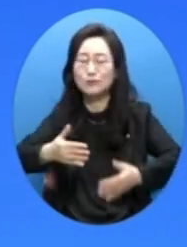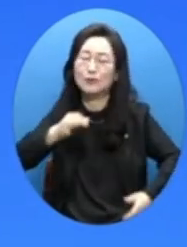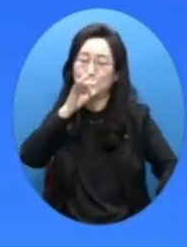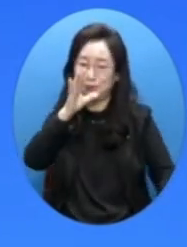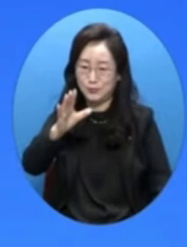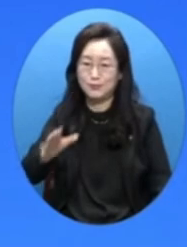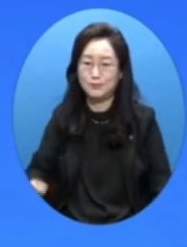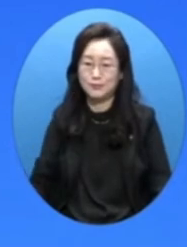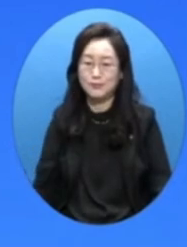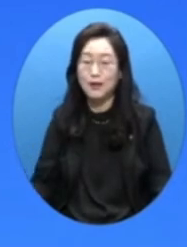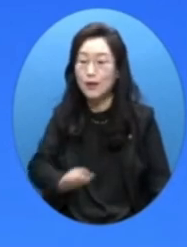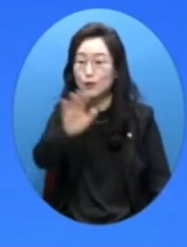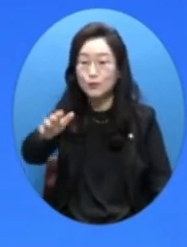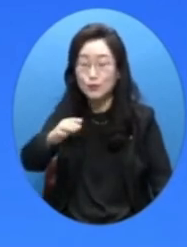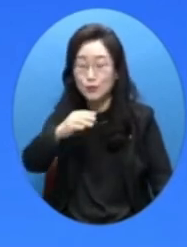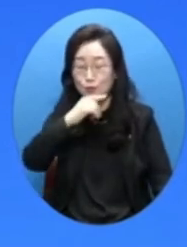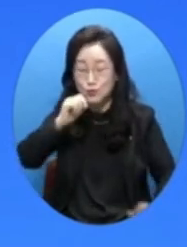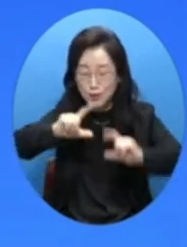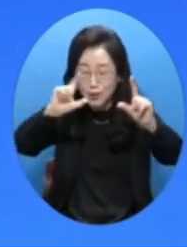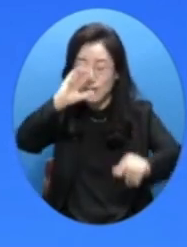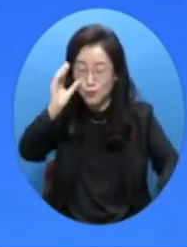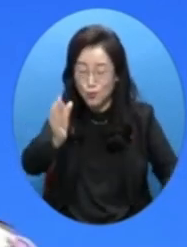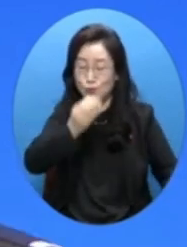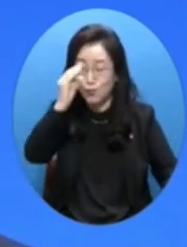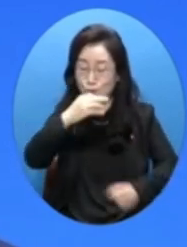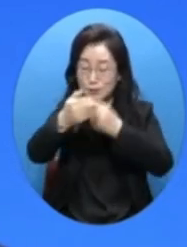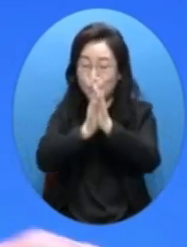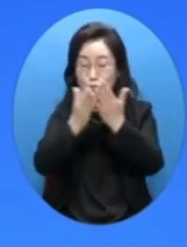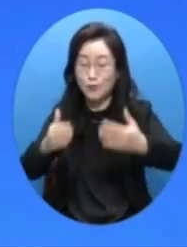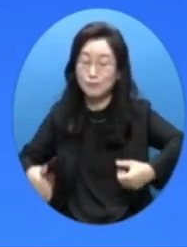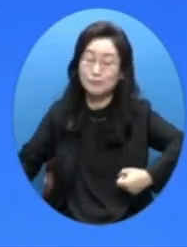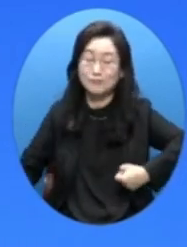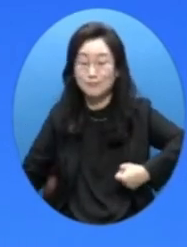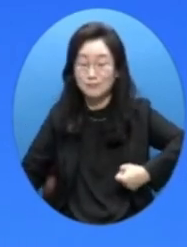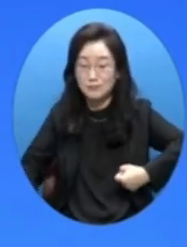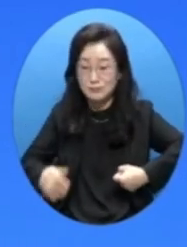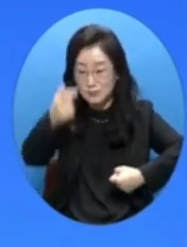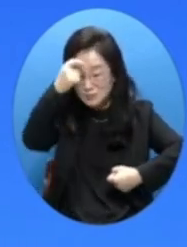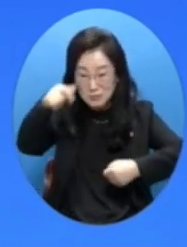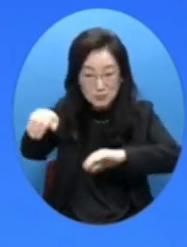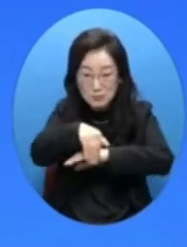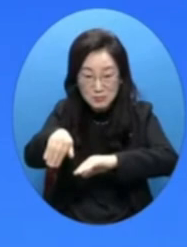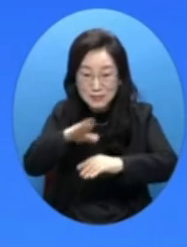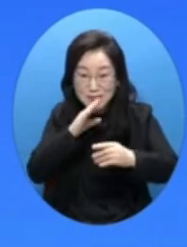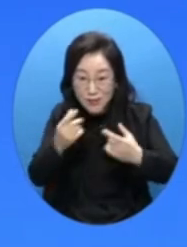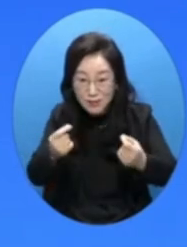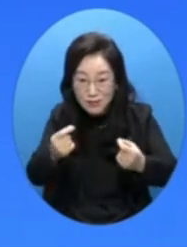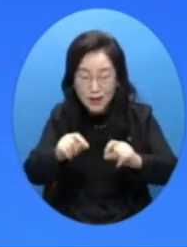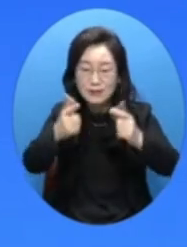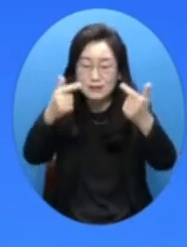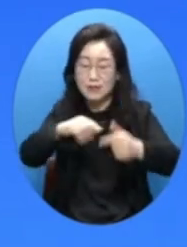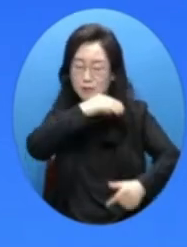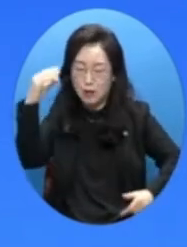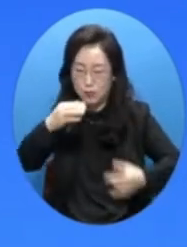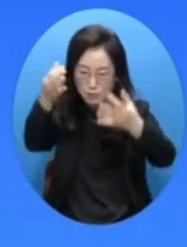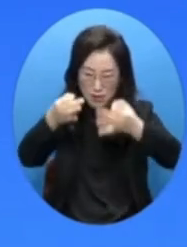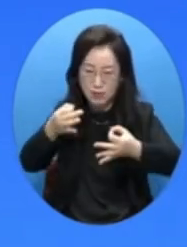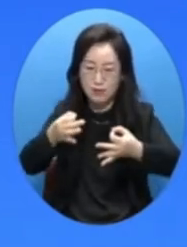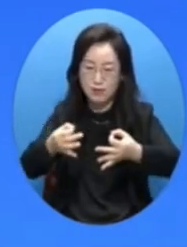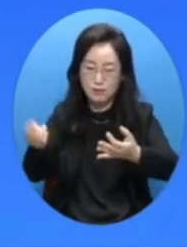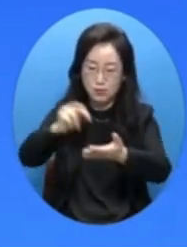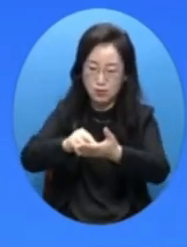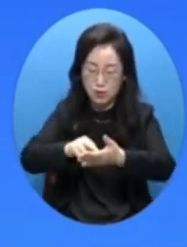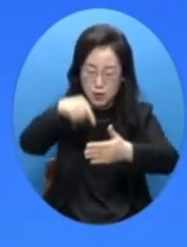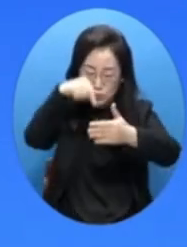우리가 주일날 거룩 거룩 성경책을 들고 온다는 것을 신앙생활을 하는 것이 아닙니다 취하면 바로서야 되는 것입니다 아가를 잡아내야 되는